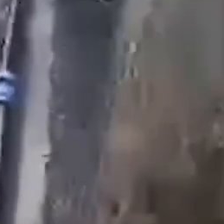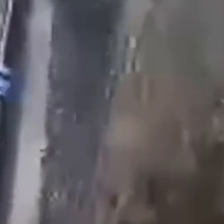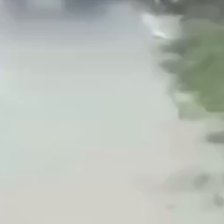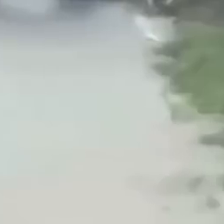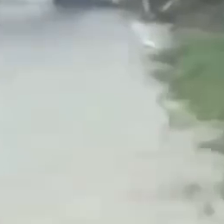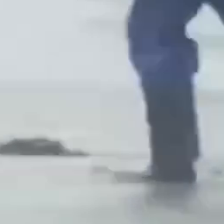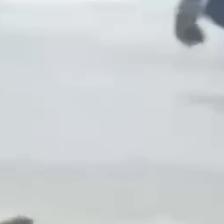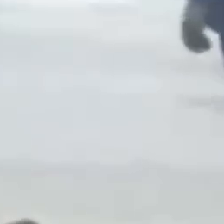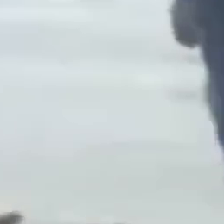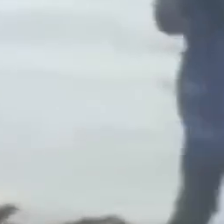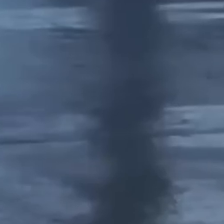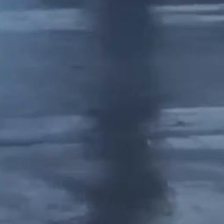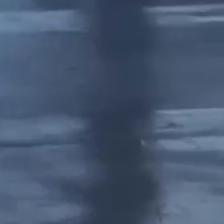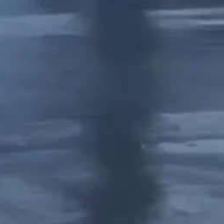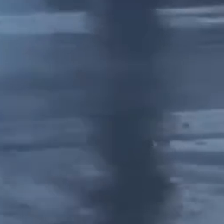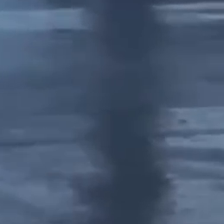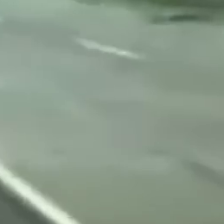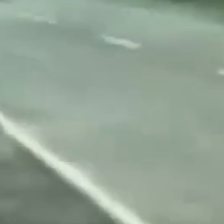maghiwalay.